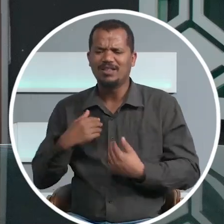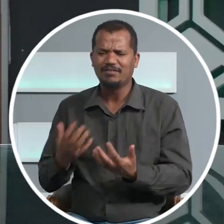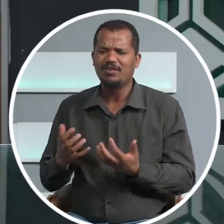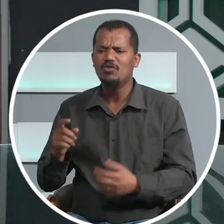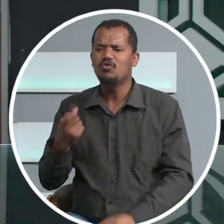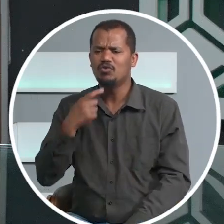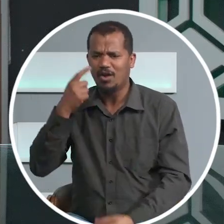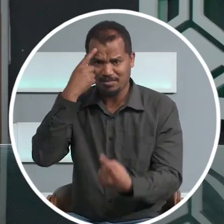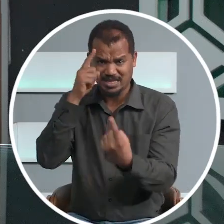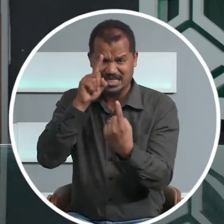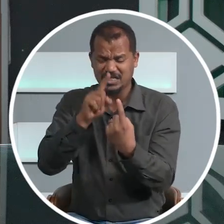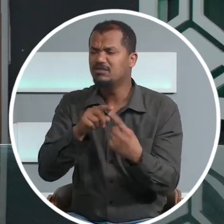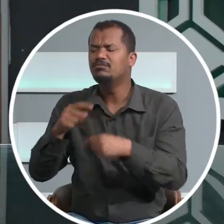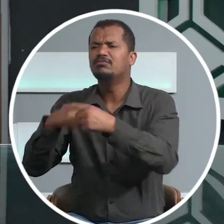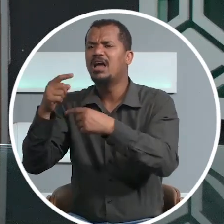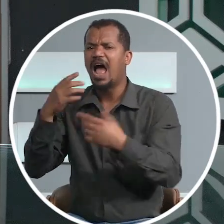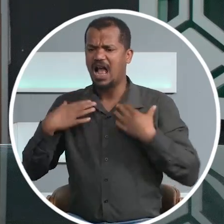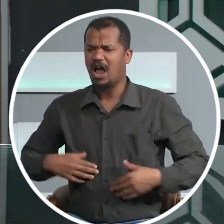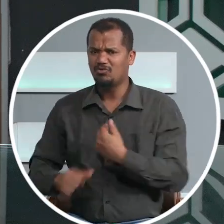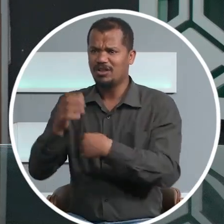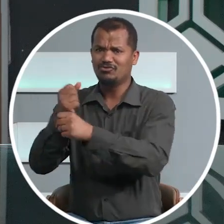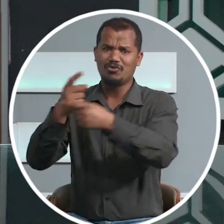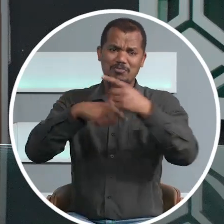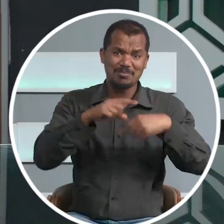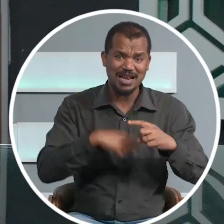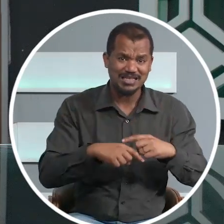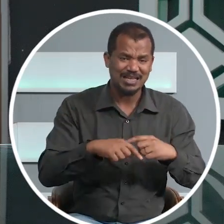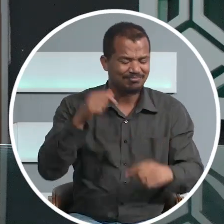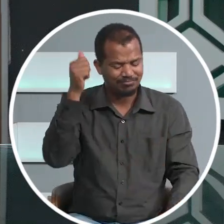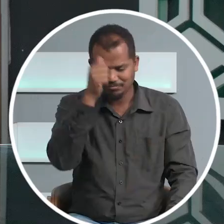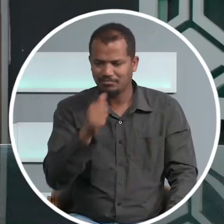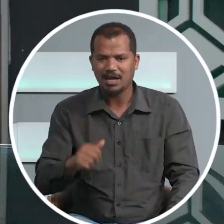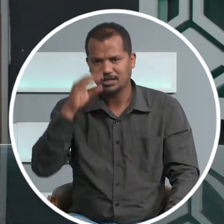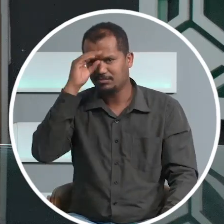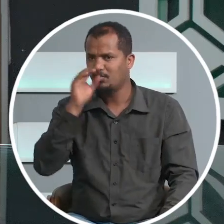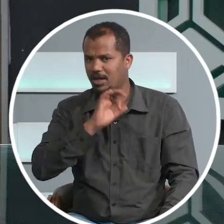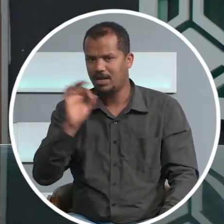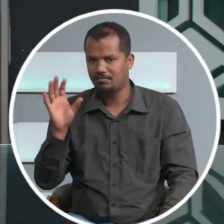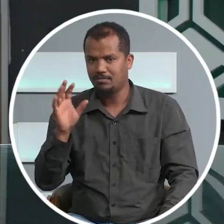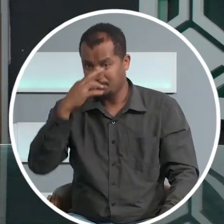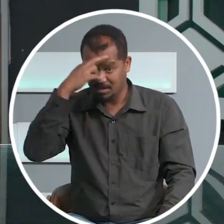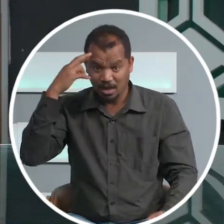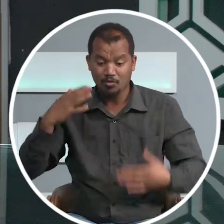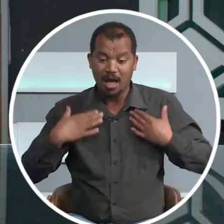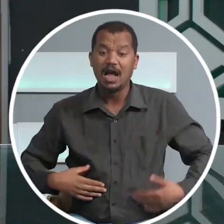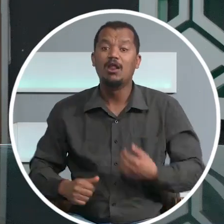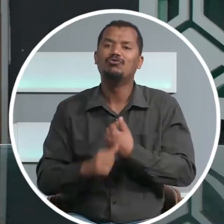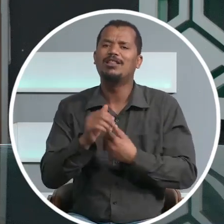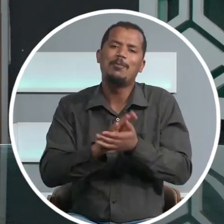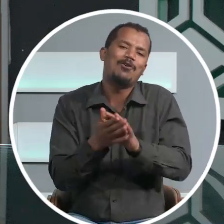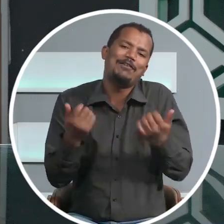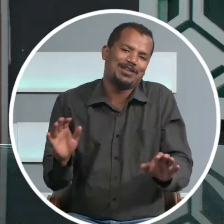ልሆን ብሎ በእቅድ ወጥቶ አካል ጉዳትን ይዞ ወደ ቤቱ የሚመለስ ማንም ሰው የለም። ምክንያቱም አካል ጉዳተኛ